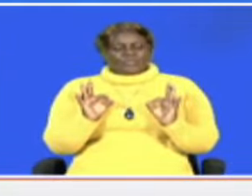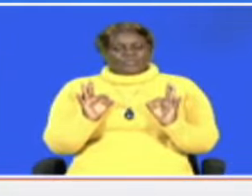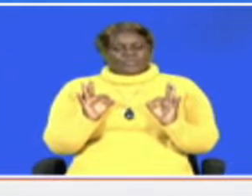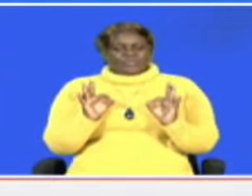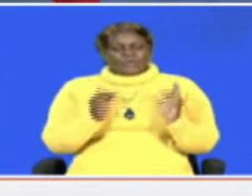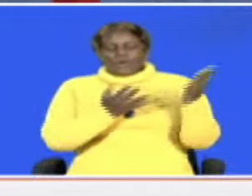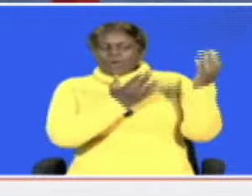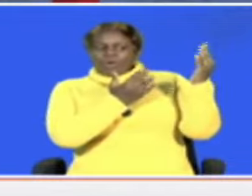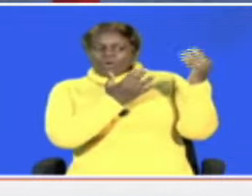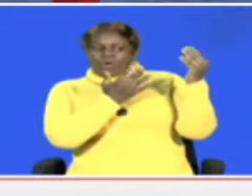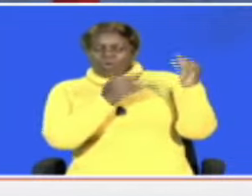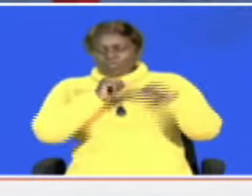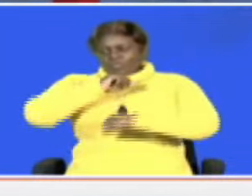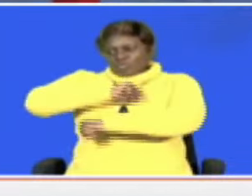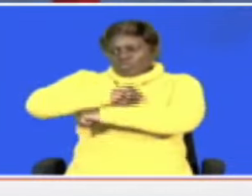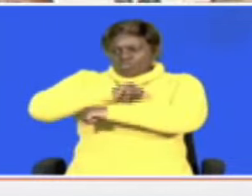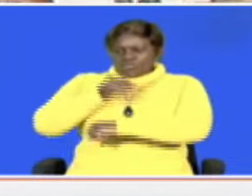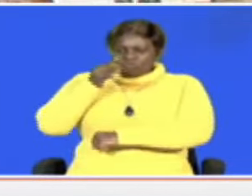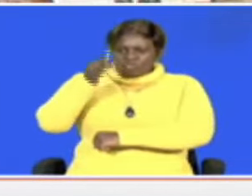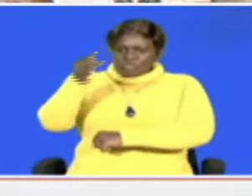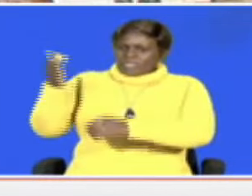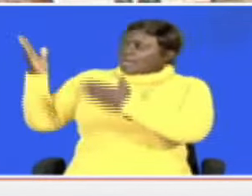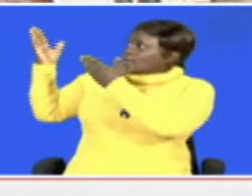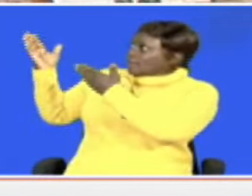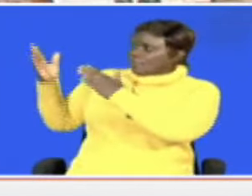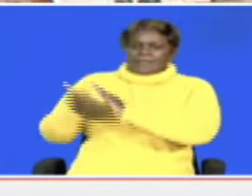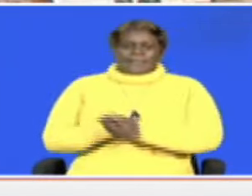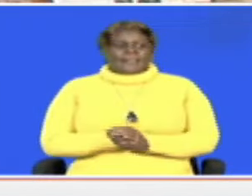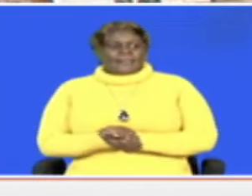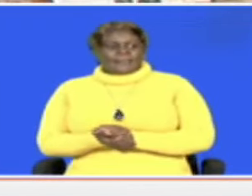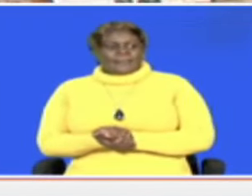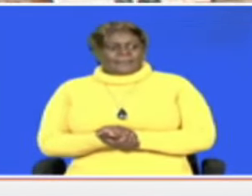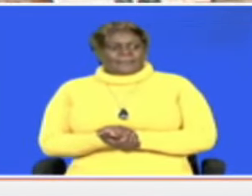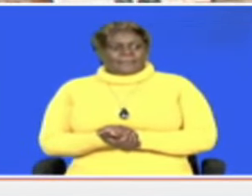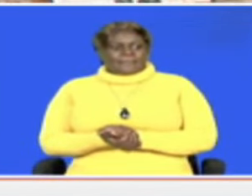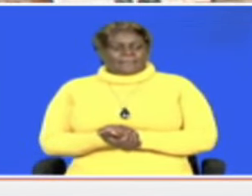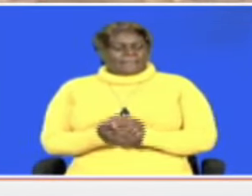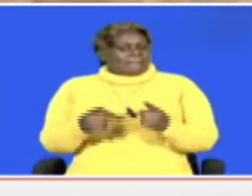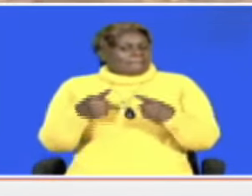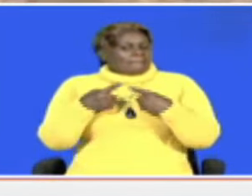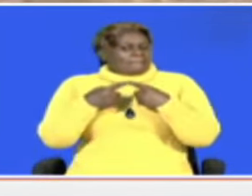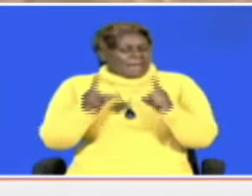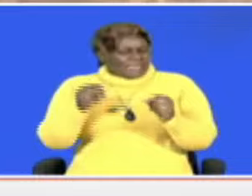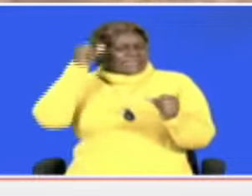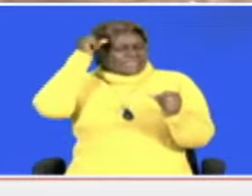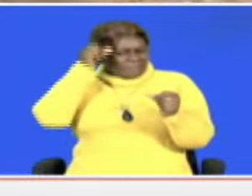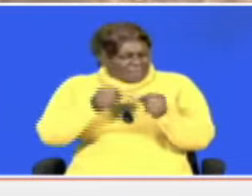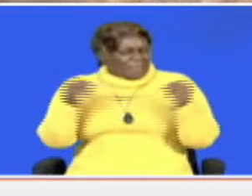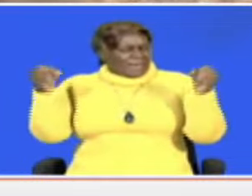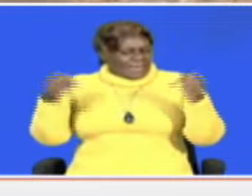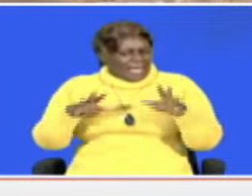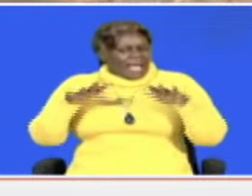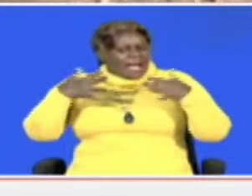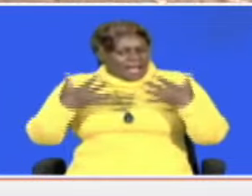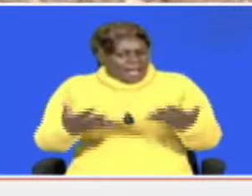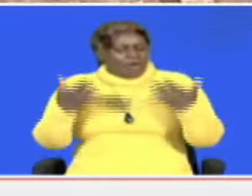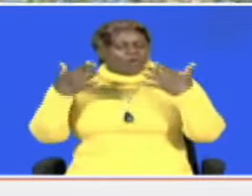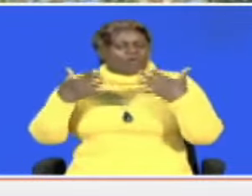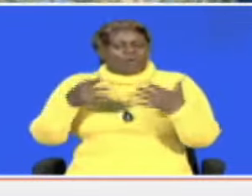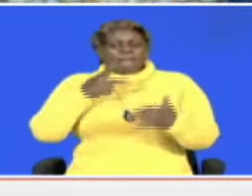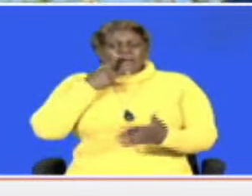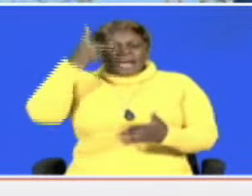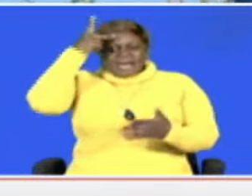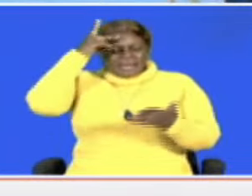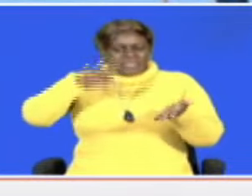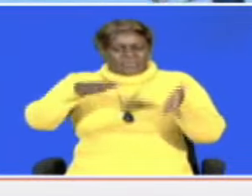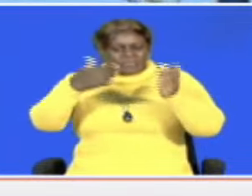akielekeza matumaini yake shule hii ya Future. Ingawaje ana kumbukumbu nyingi tu alivyowapoteza wazazi